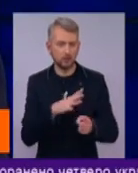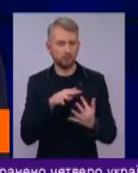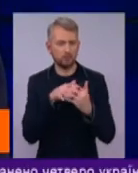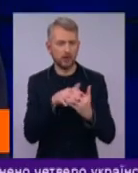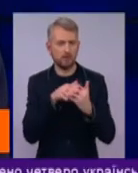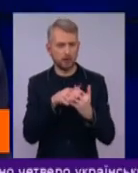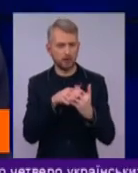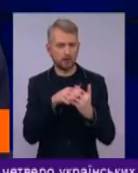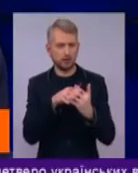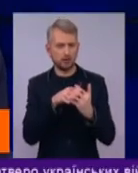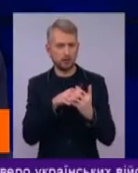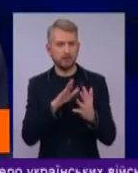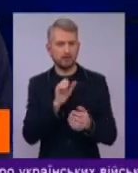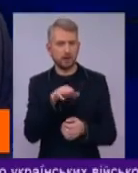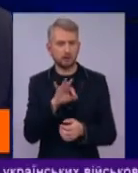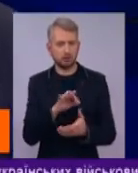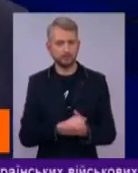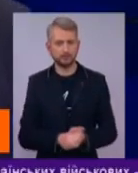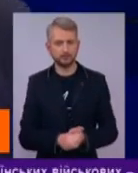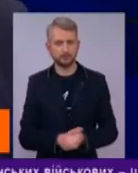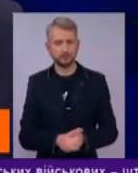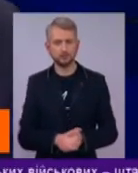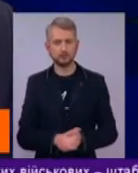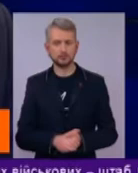воевал в АТО.